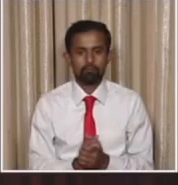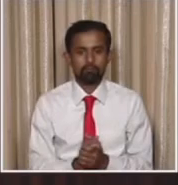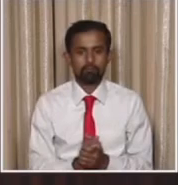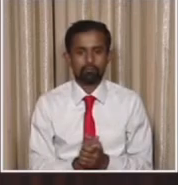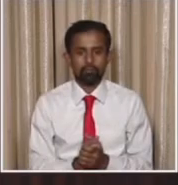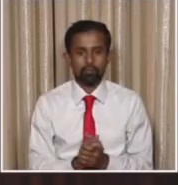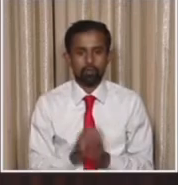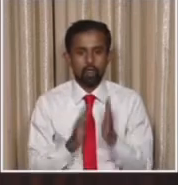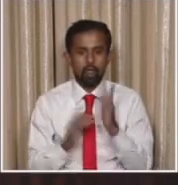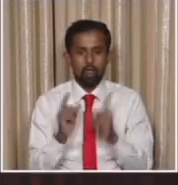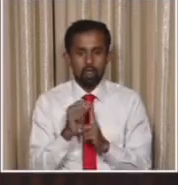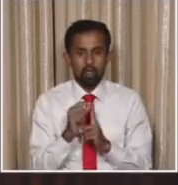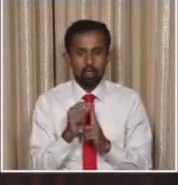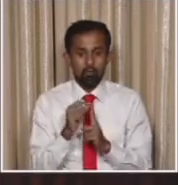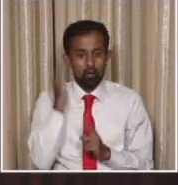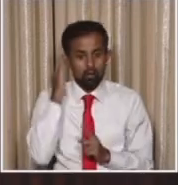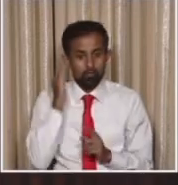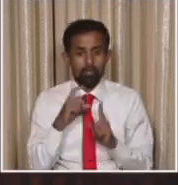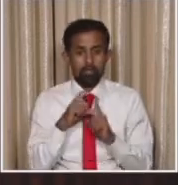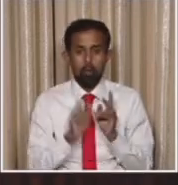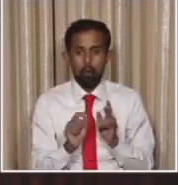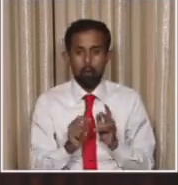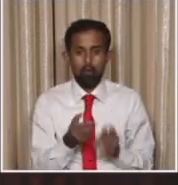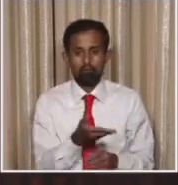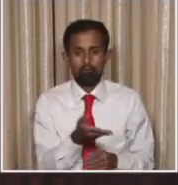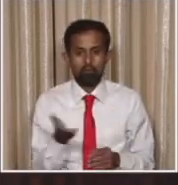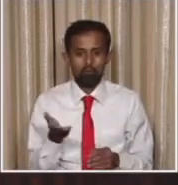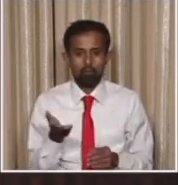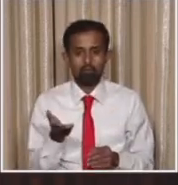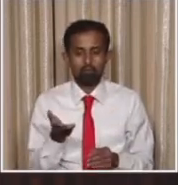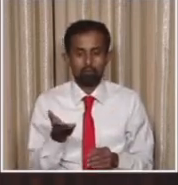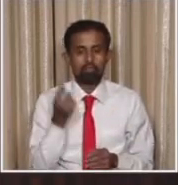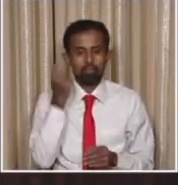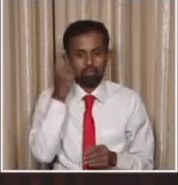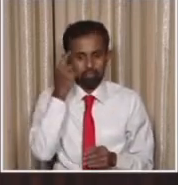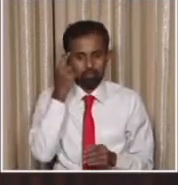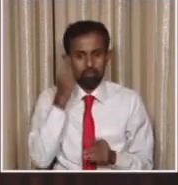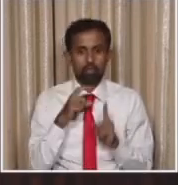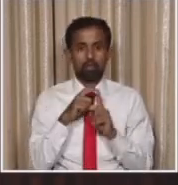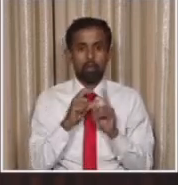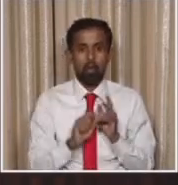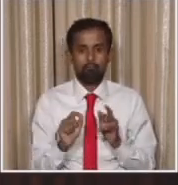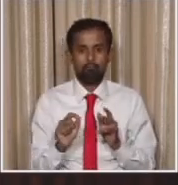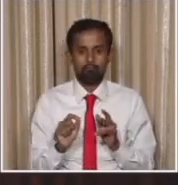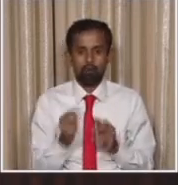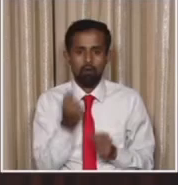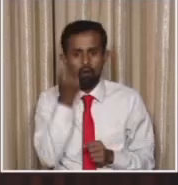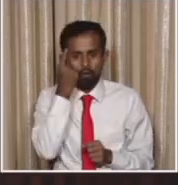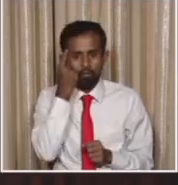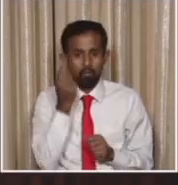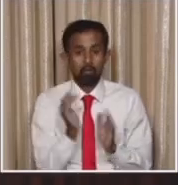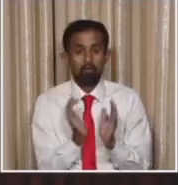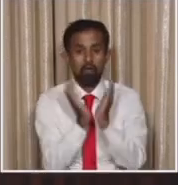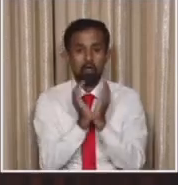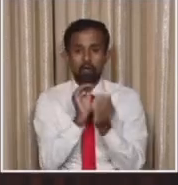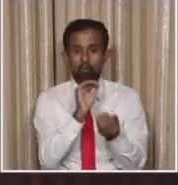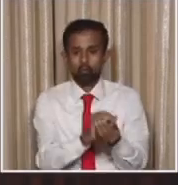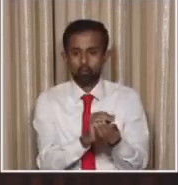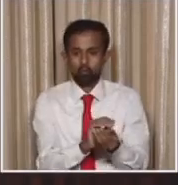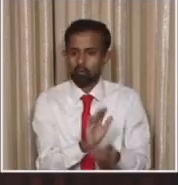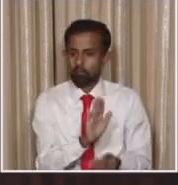Enisa garu ematitumiyat me departamentuwe inna pradhaninuth dannawa. මේ දෙපාර්තමේන්තුවේ අදහස වන සංරක්ෂණයේ